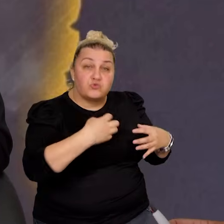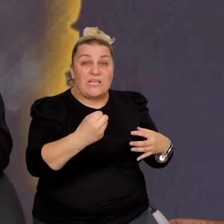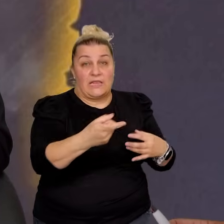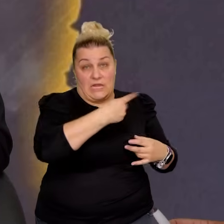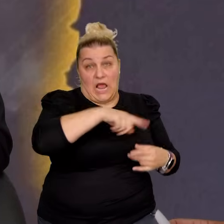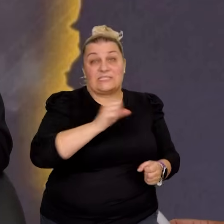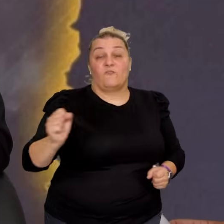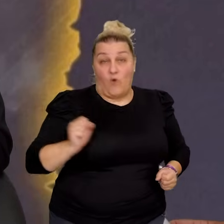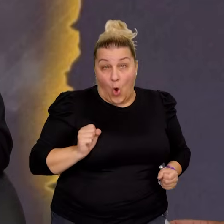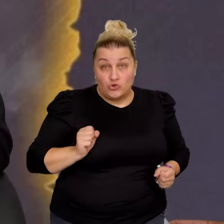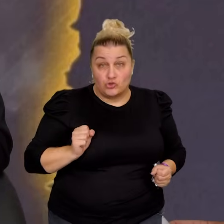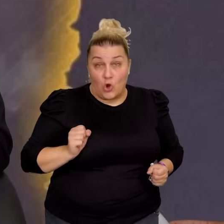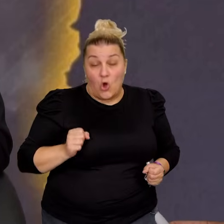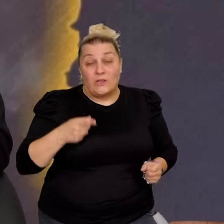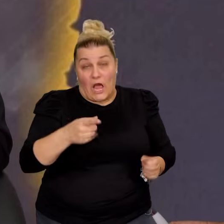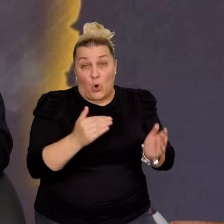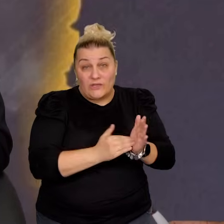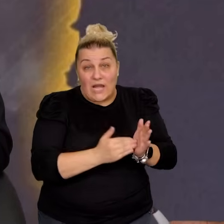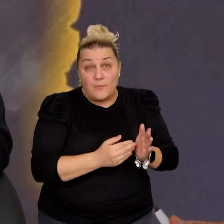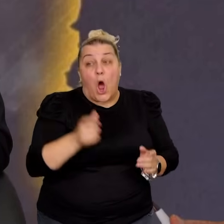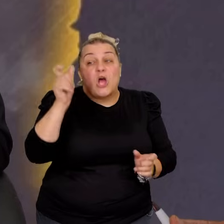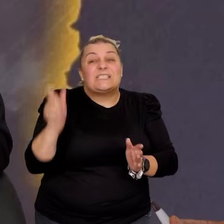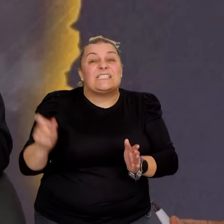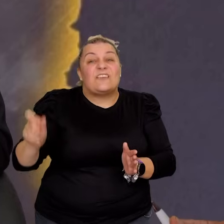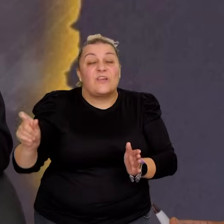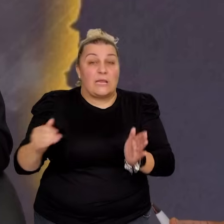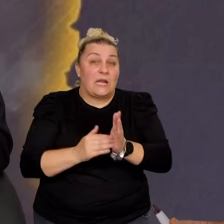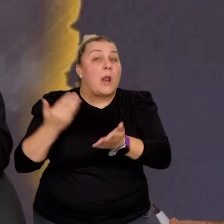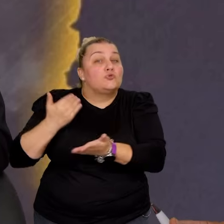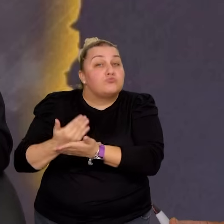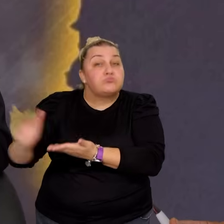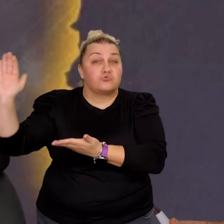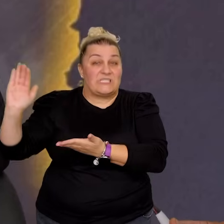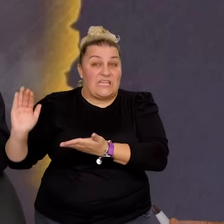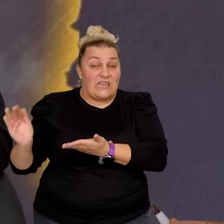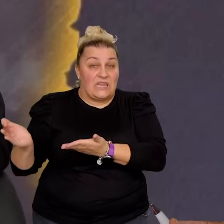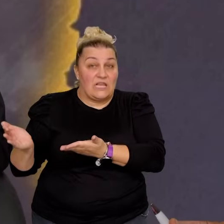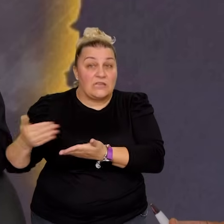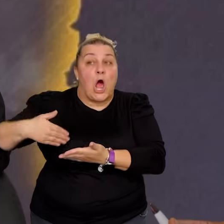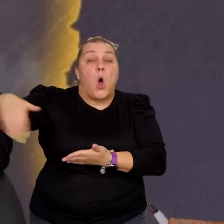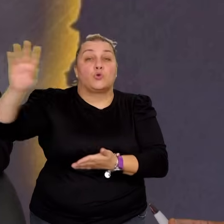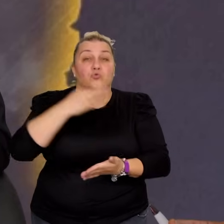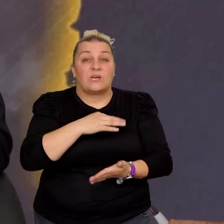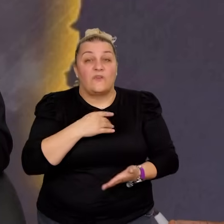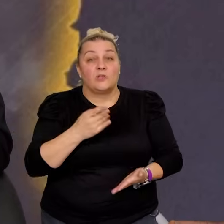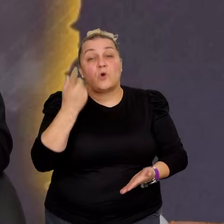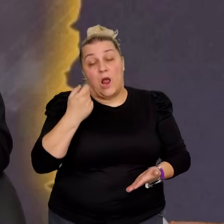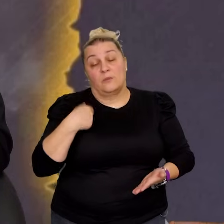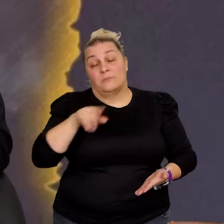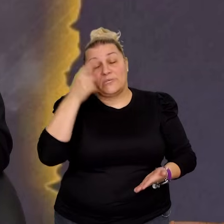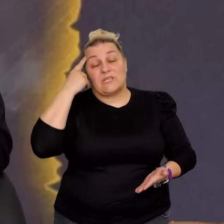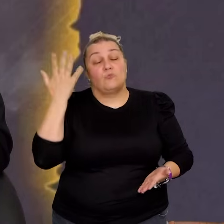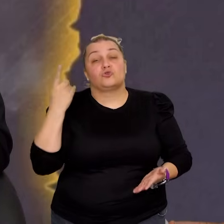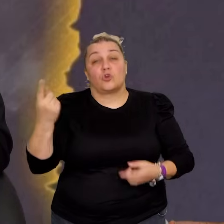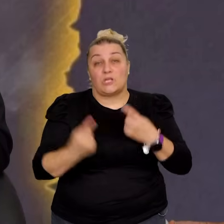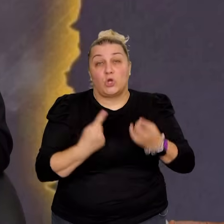bilo i ljudski i humano, a da će civile jednostavno pustiti da odu u Hrvatsku. Međutim, znamo šta se